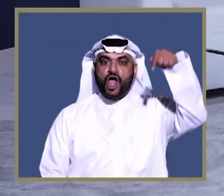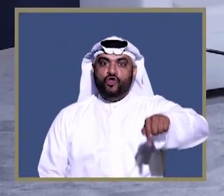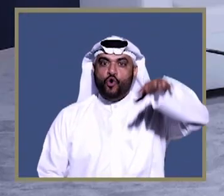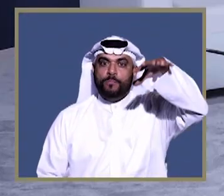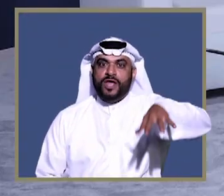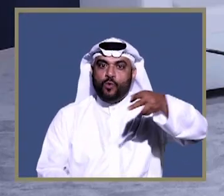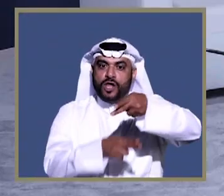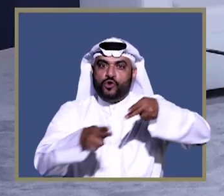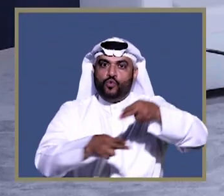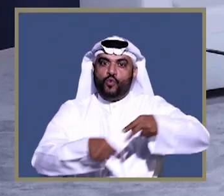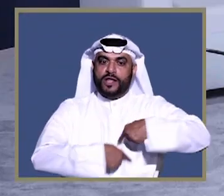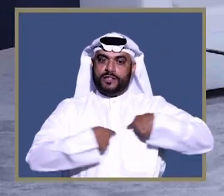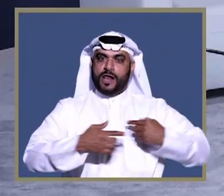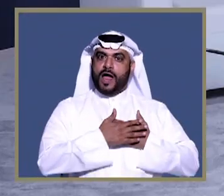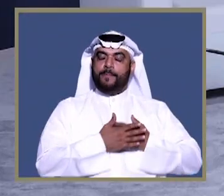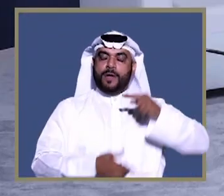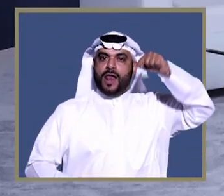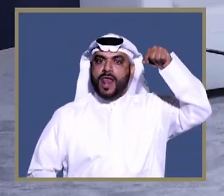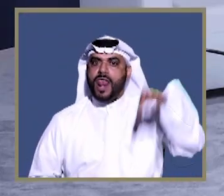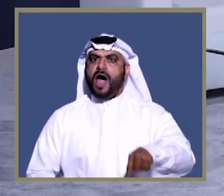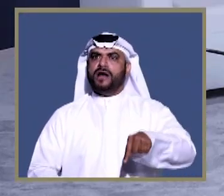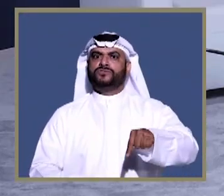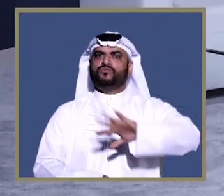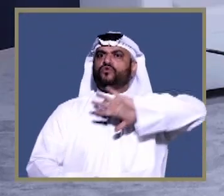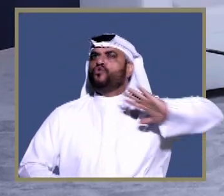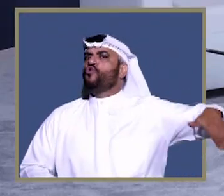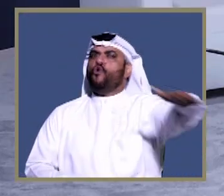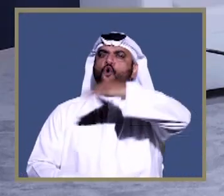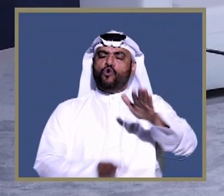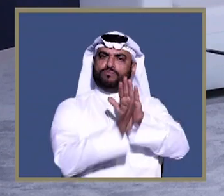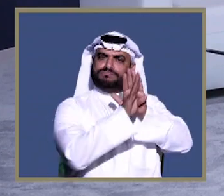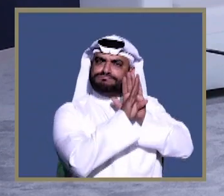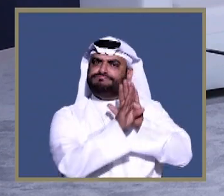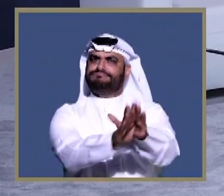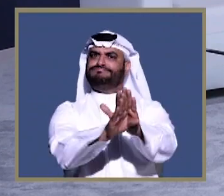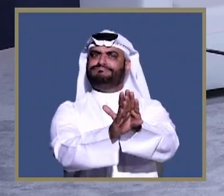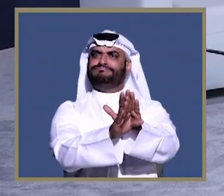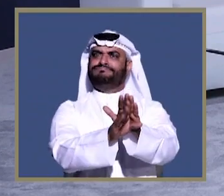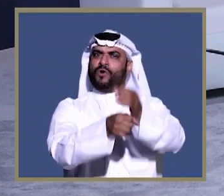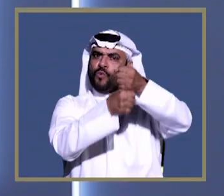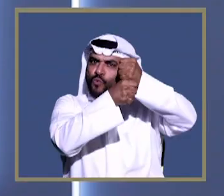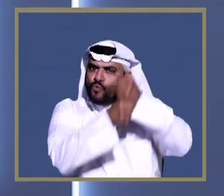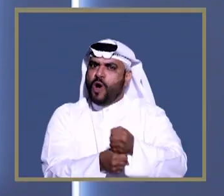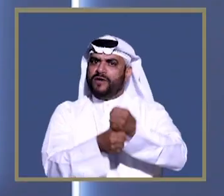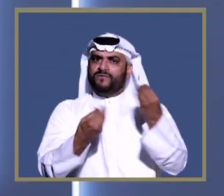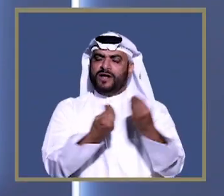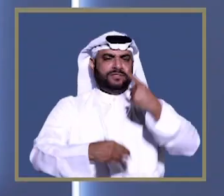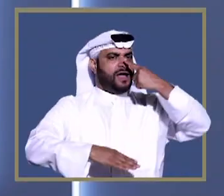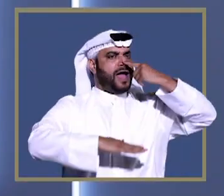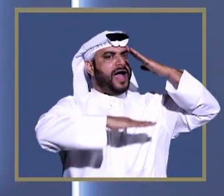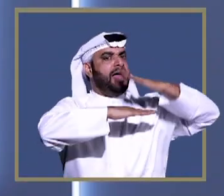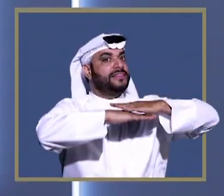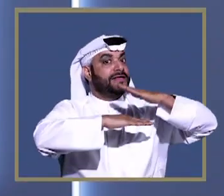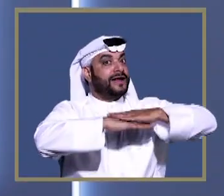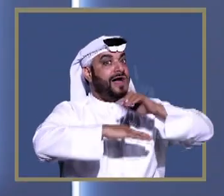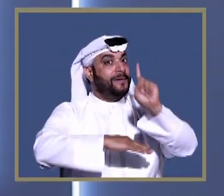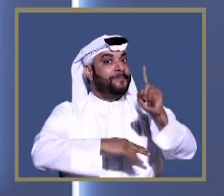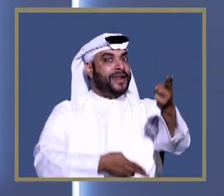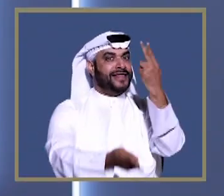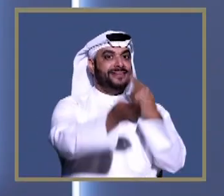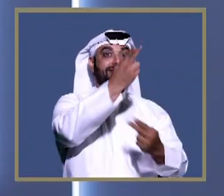اليوم دولتنا الحبيبة بحاجة إلى فزعة وطنية ووقفة شامخة احتراما